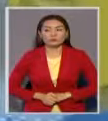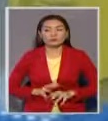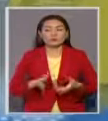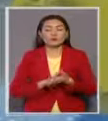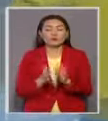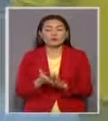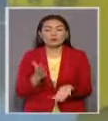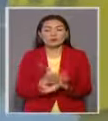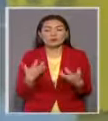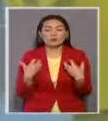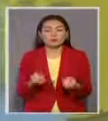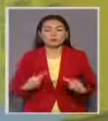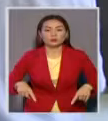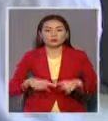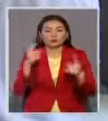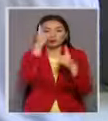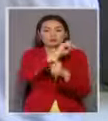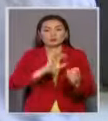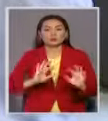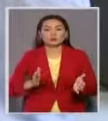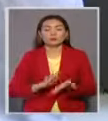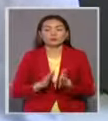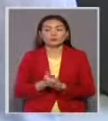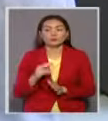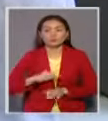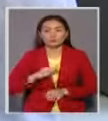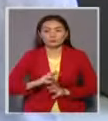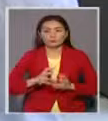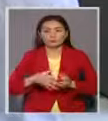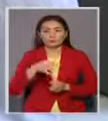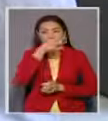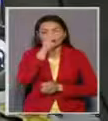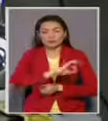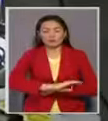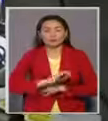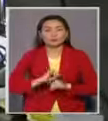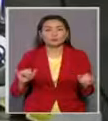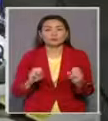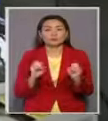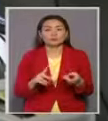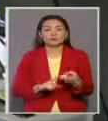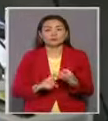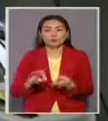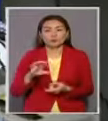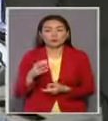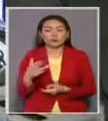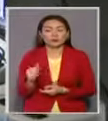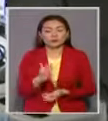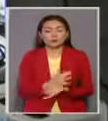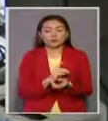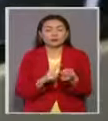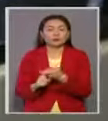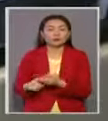Всемирная организация здравоохранения объявила чрезвычайное положение на мировом уровне из-за распространения оспы обезьян.